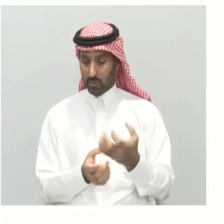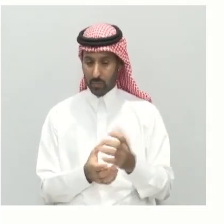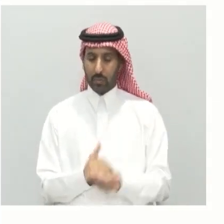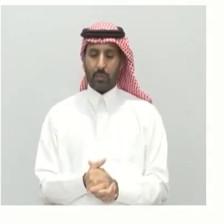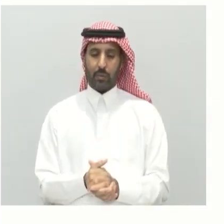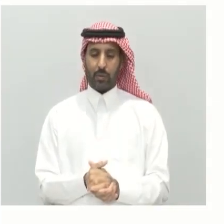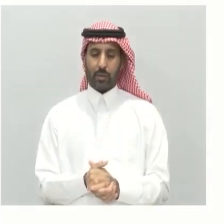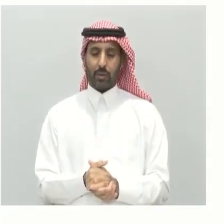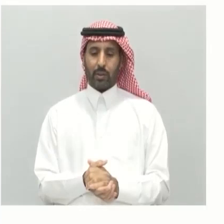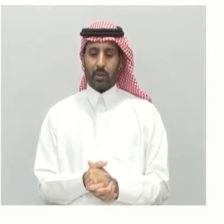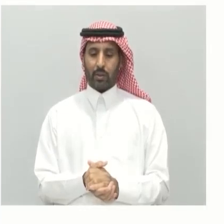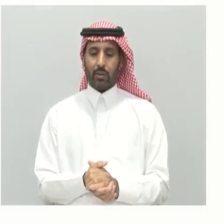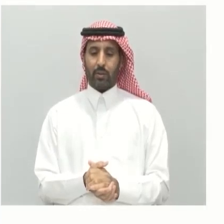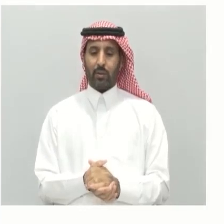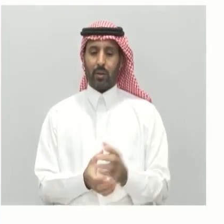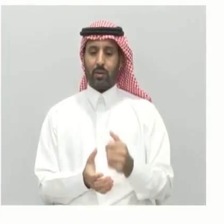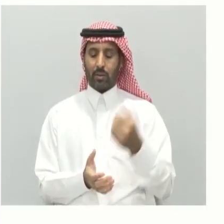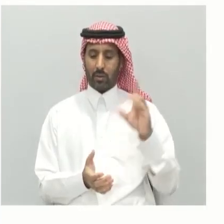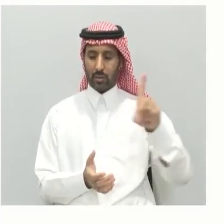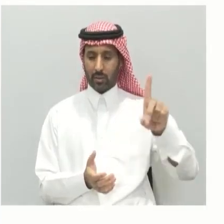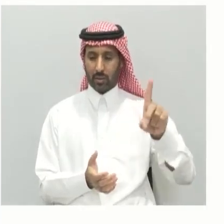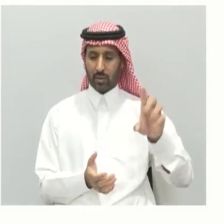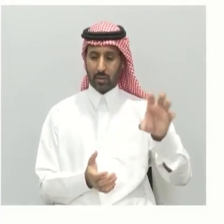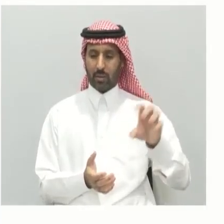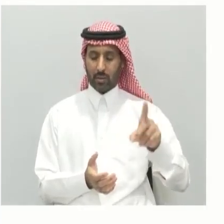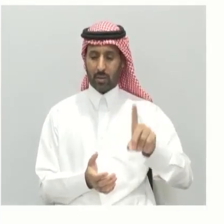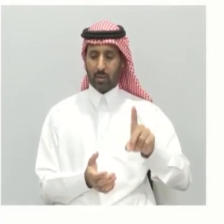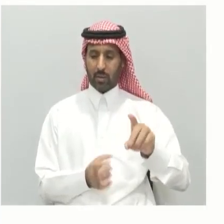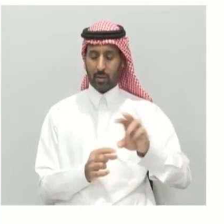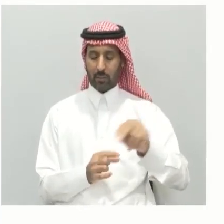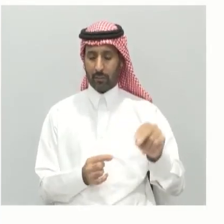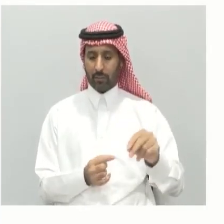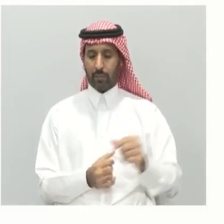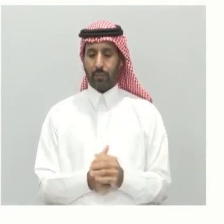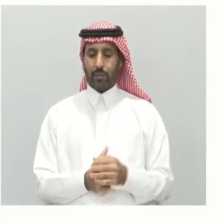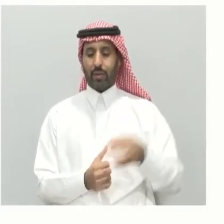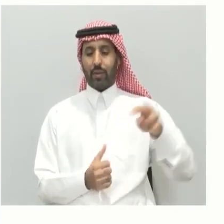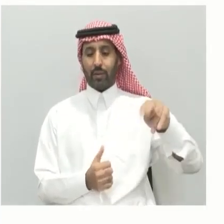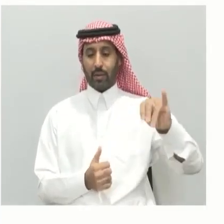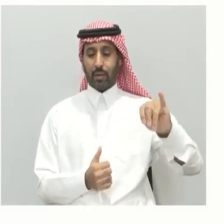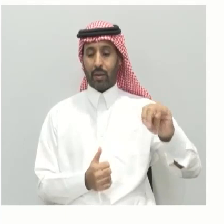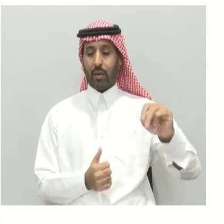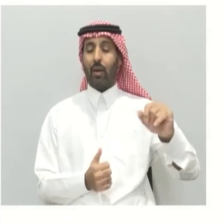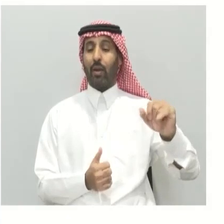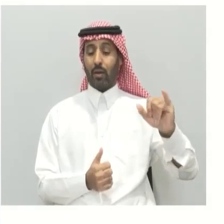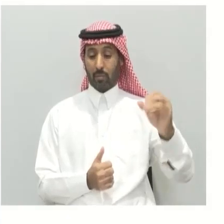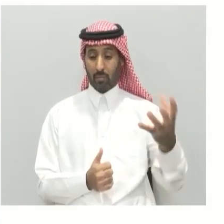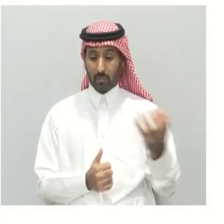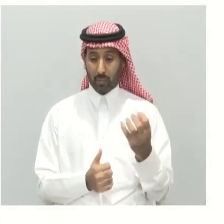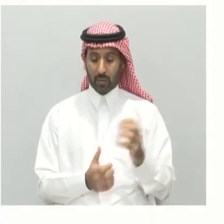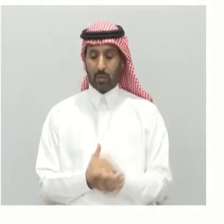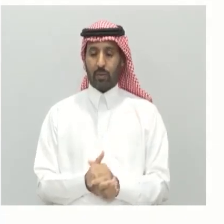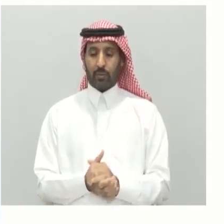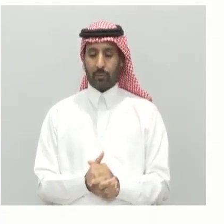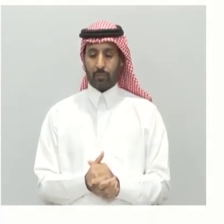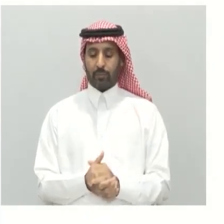عامل مختزل اذا الاجابه الصحيحه هو مين هو النيكل في هذه المعادله بون يكون عامل مختزل عامل